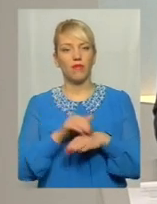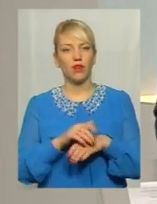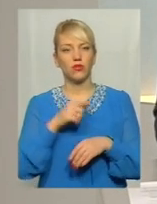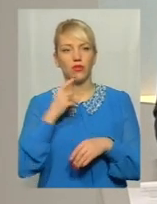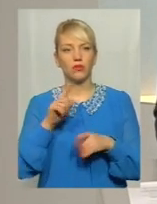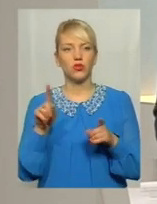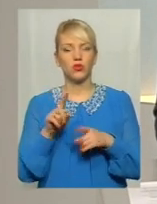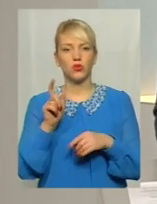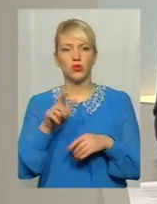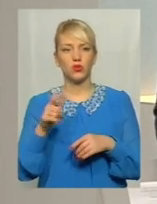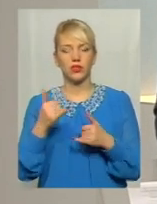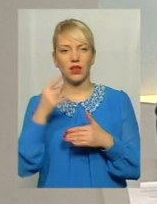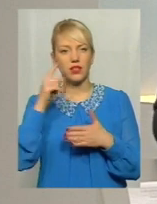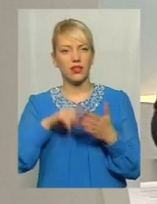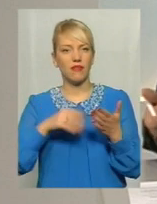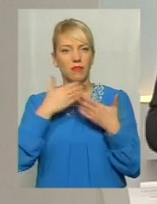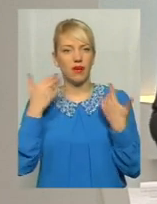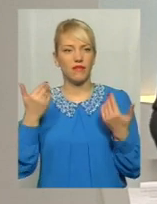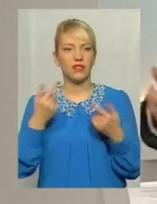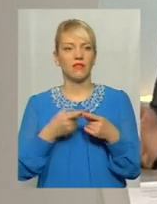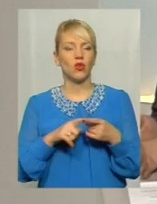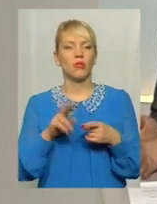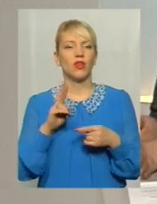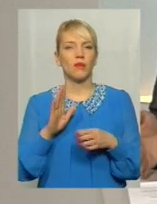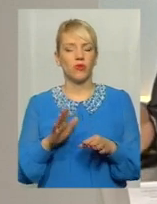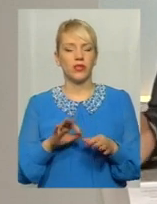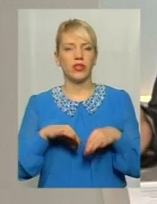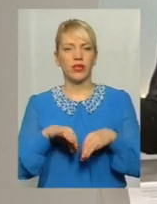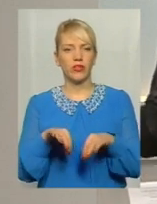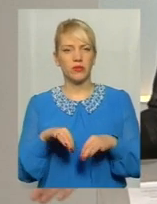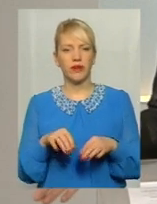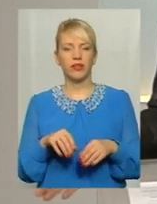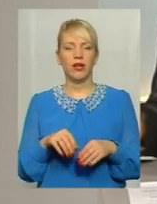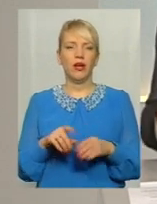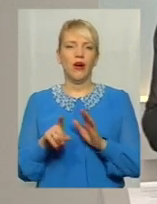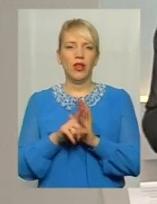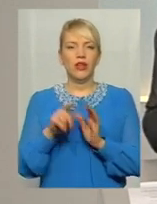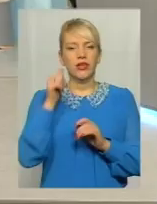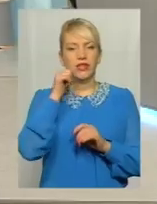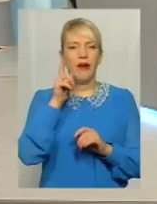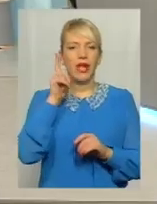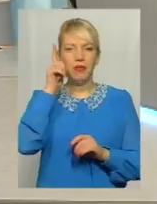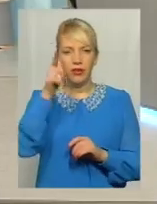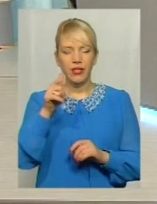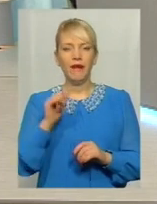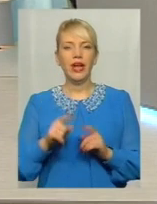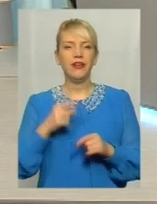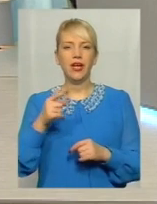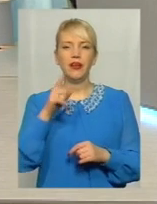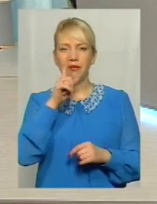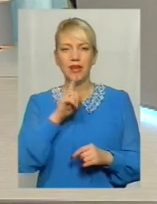що люди зараз не впевнені в тому, як буде ходити транспорт вже там завтра, післязавтра і через місяць. Як